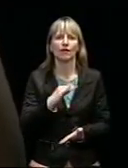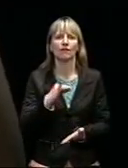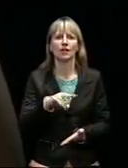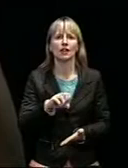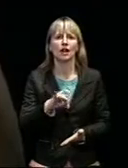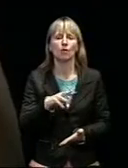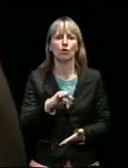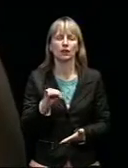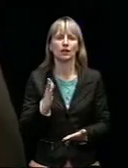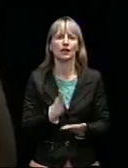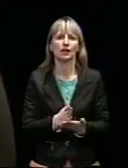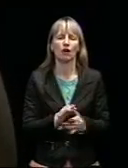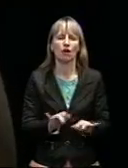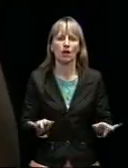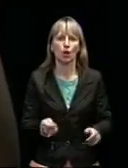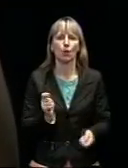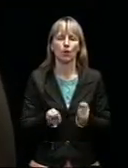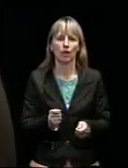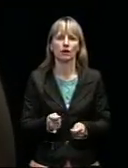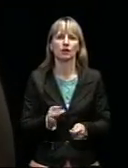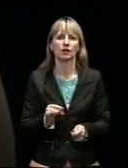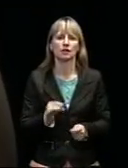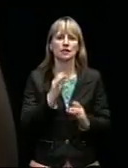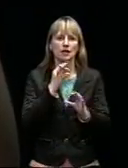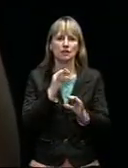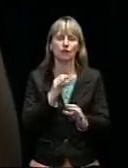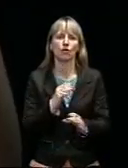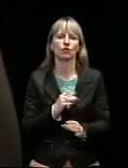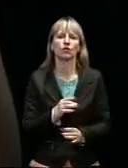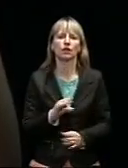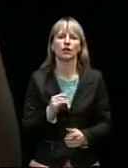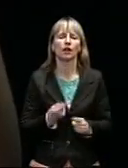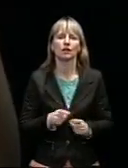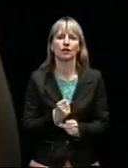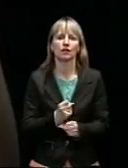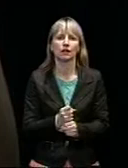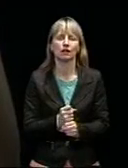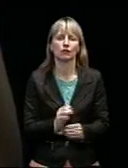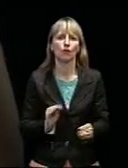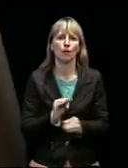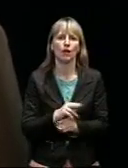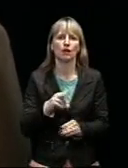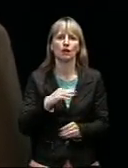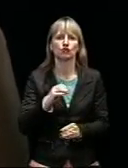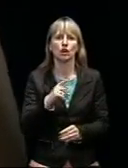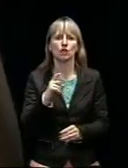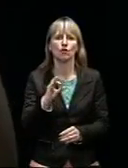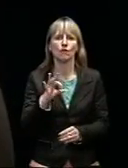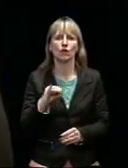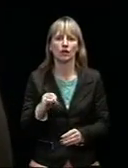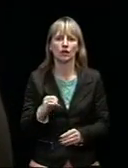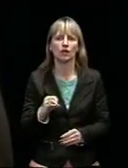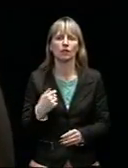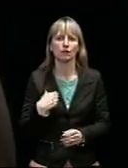Рояль, ударний бас, контрабас і саксофон. Вот. І він робить переложення джазові. І ми успішно з